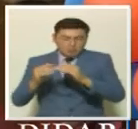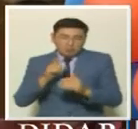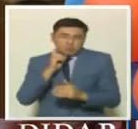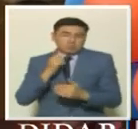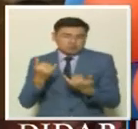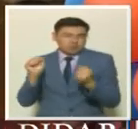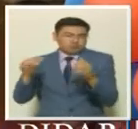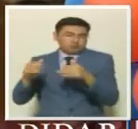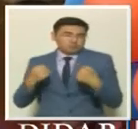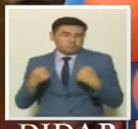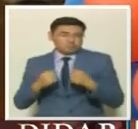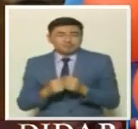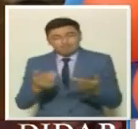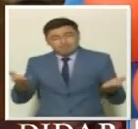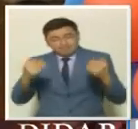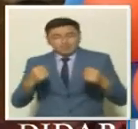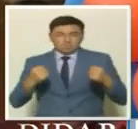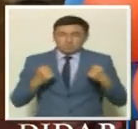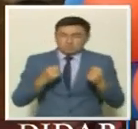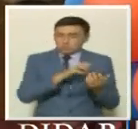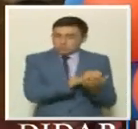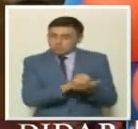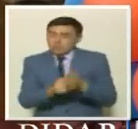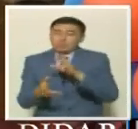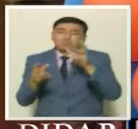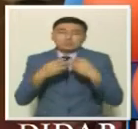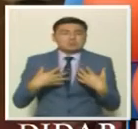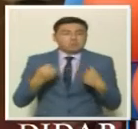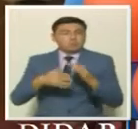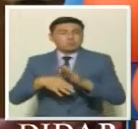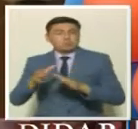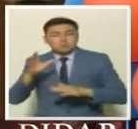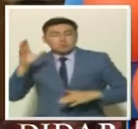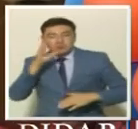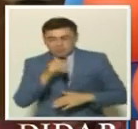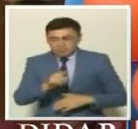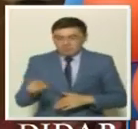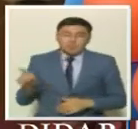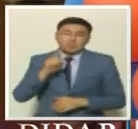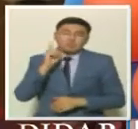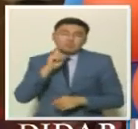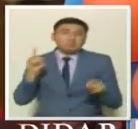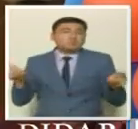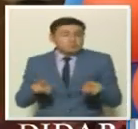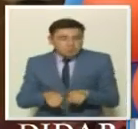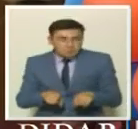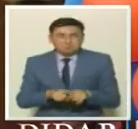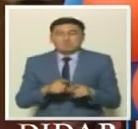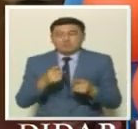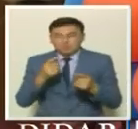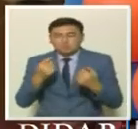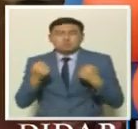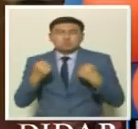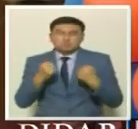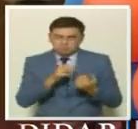всех заниматься спортом и помнить о том, что наше будущее начинается с сегодняшнего дня, и что подрастающее поколение должно быть приверженным к ведению